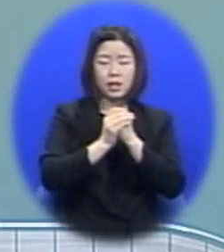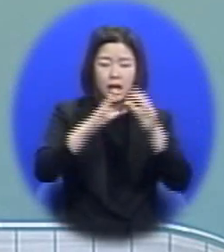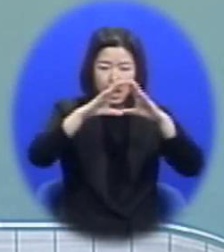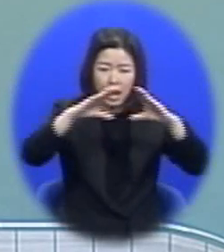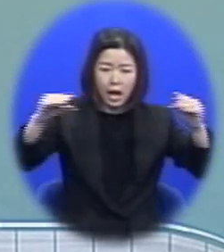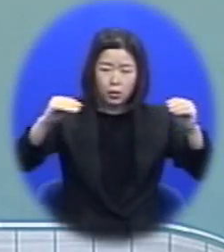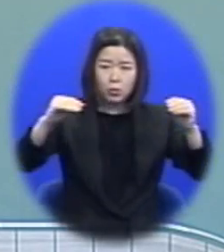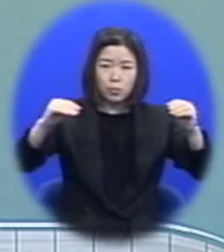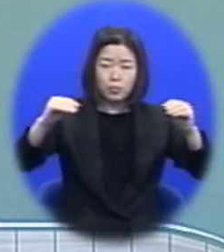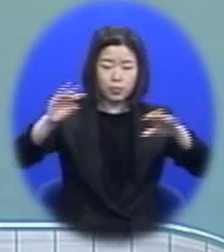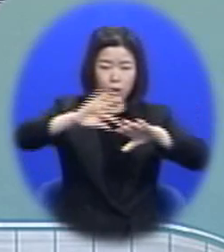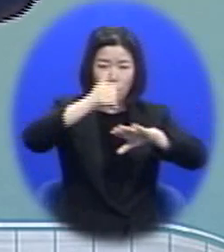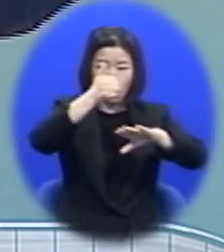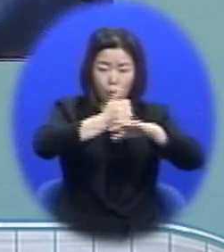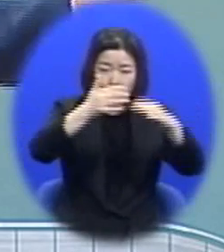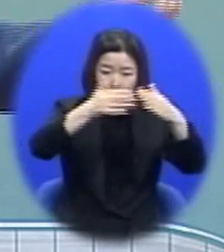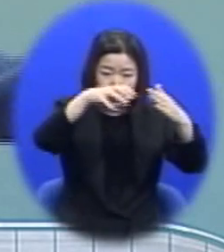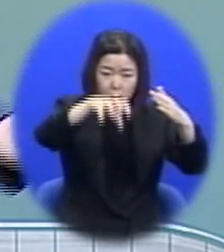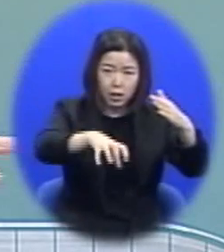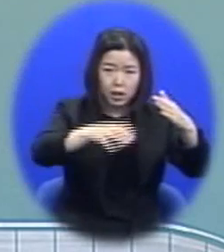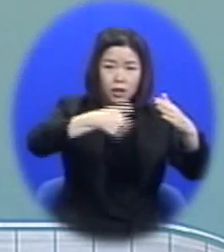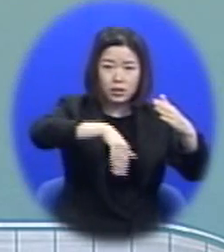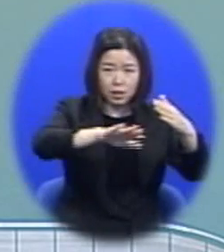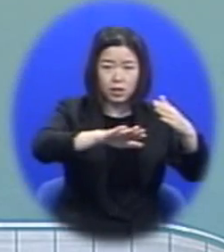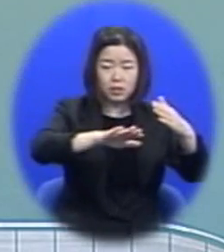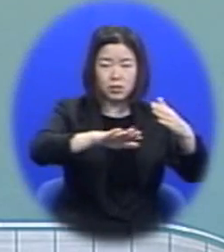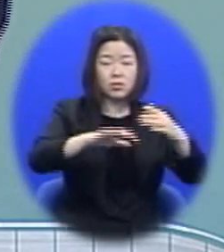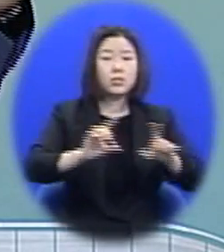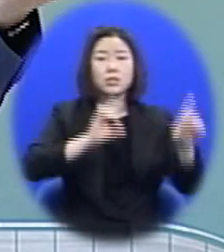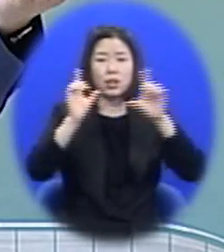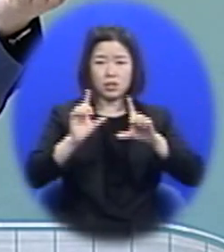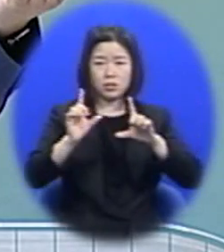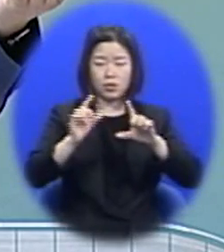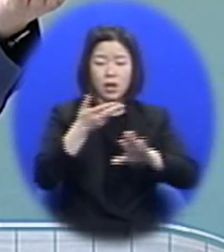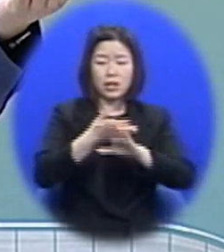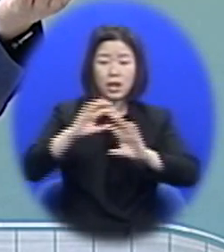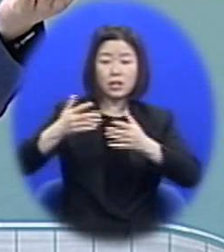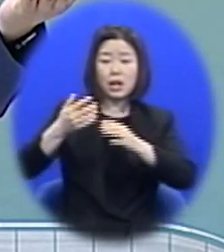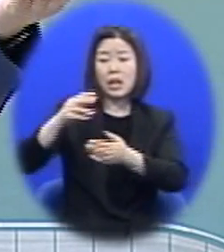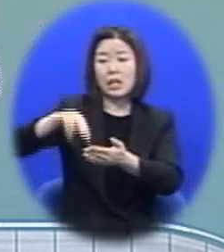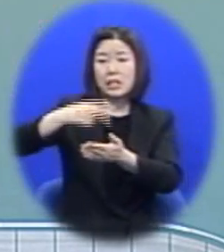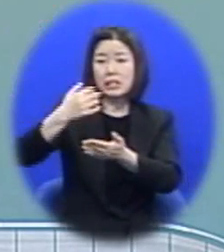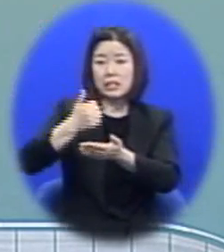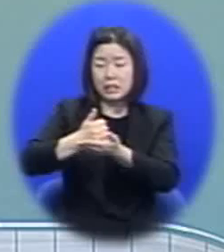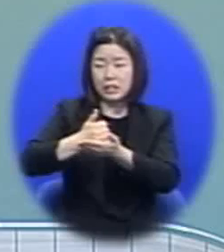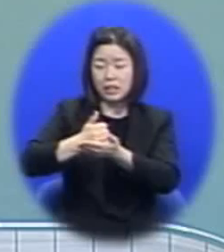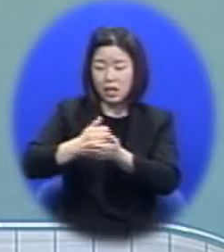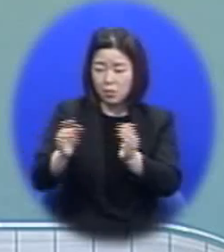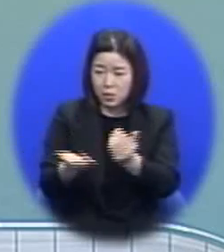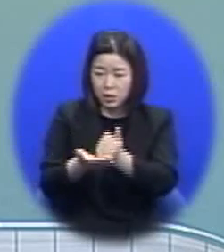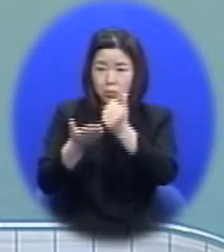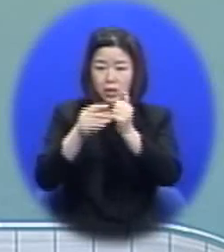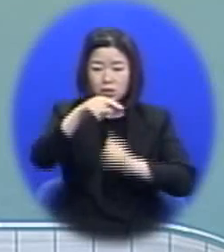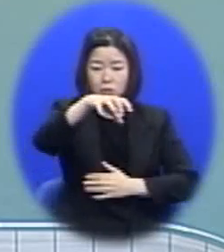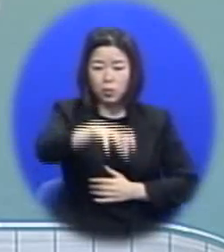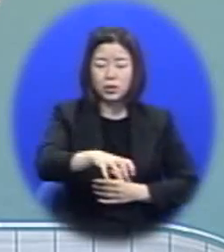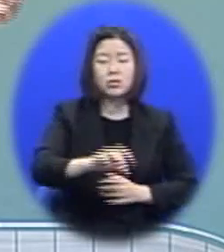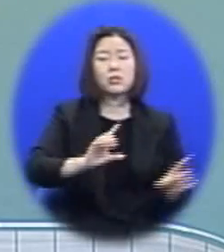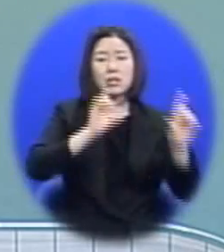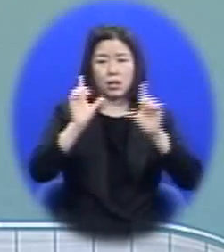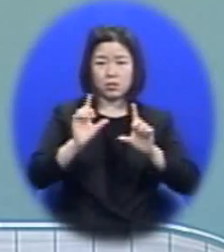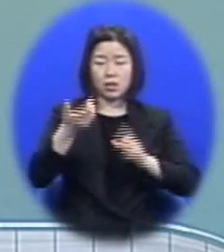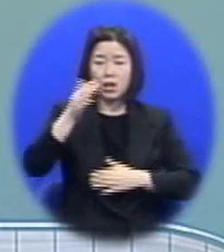살았습니다 이방신을 섬기는 애굽 왕궁에서 거기서 자랐어요 그런데 저 될